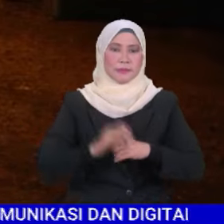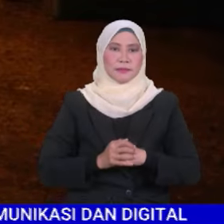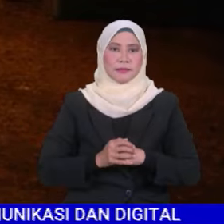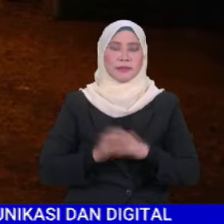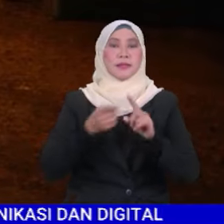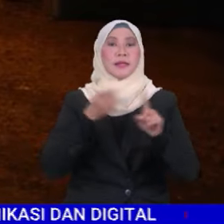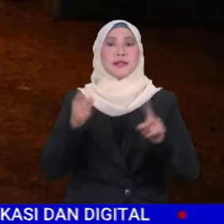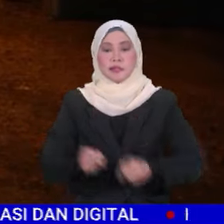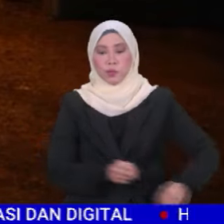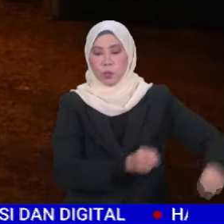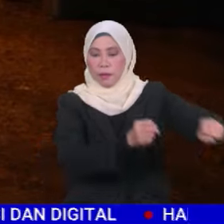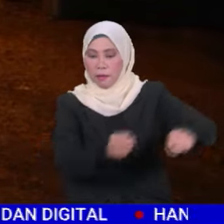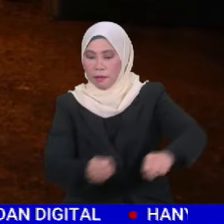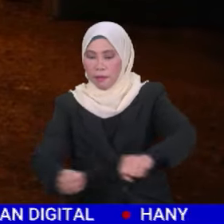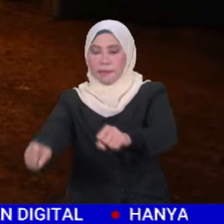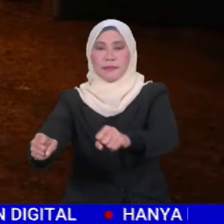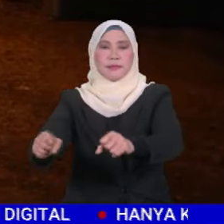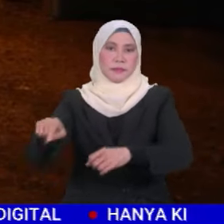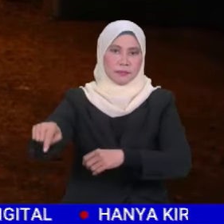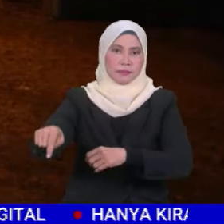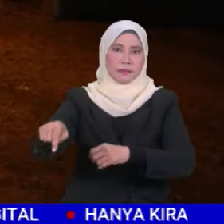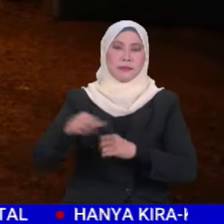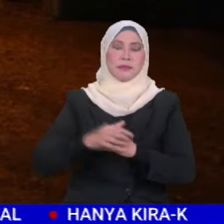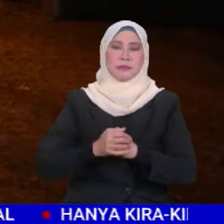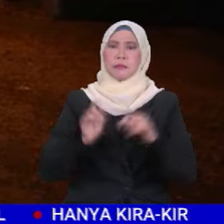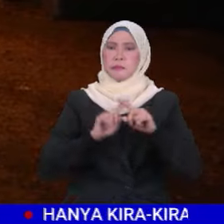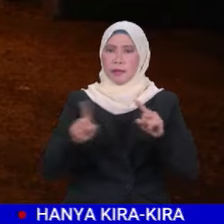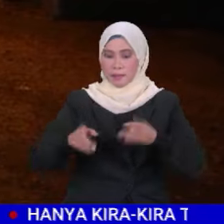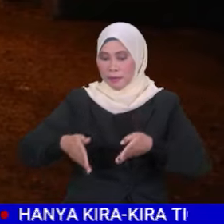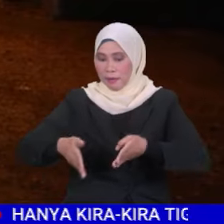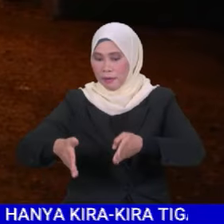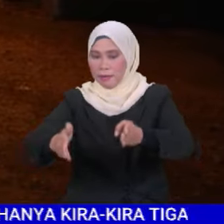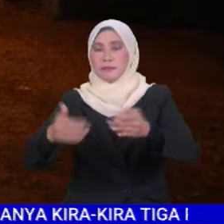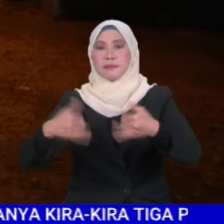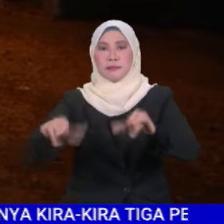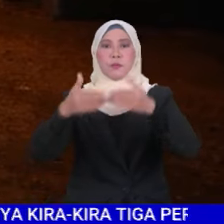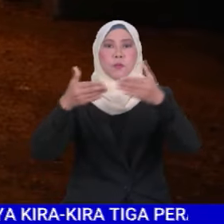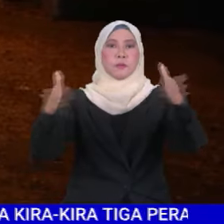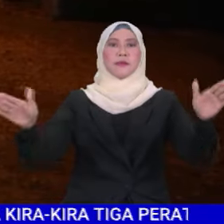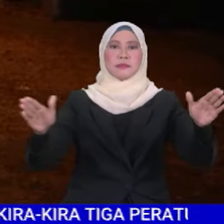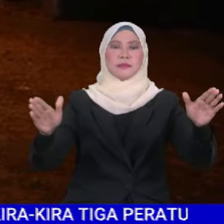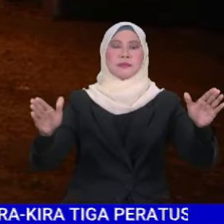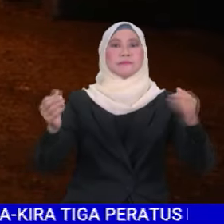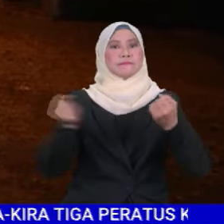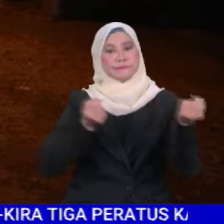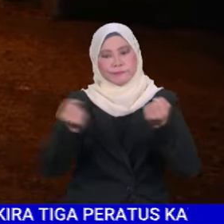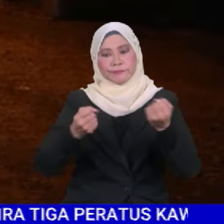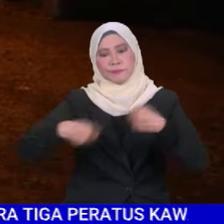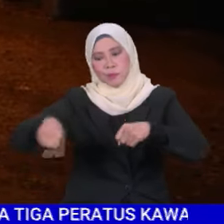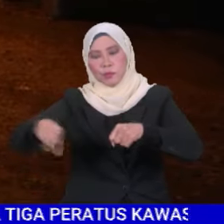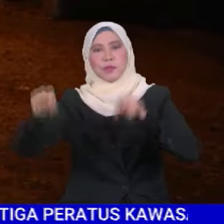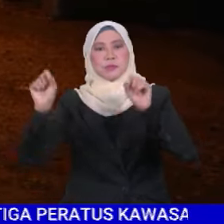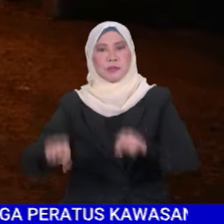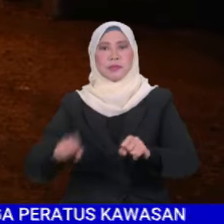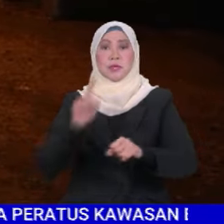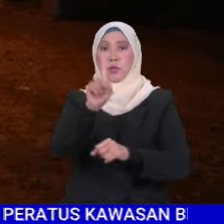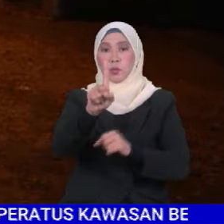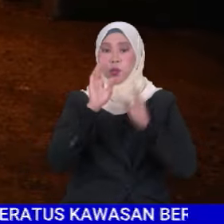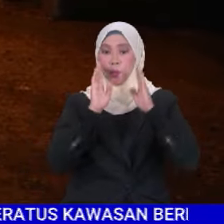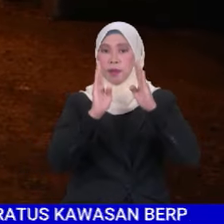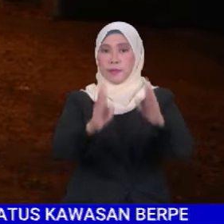AIDS datang dari sungai terusan di sebelah laluan namun laluan tersebut kini masih dibuka kepada semua jenis kendaraan secara satu